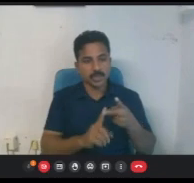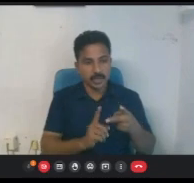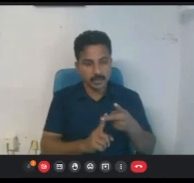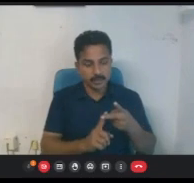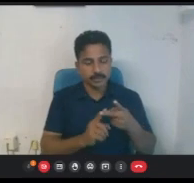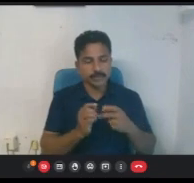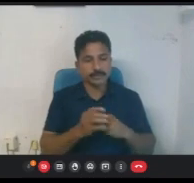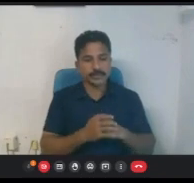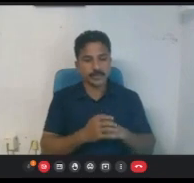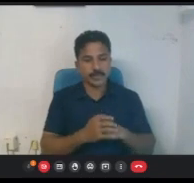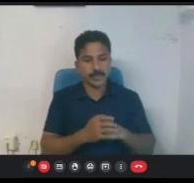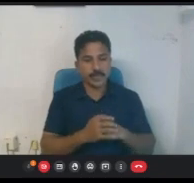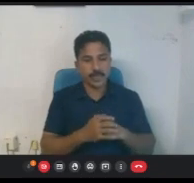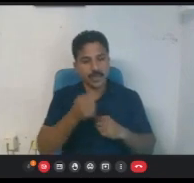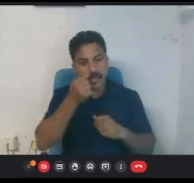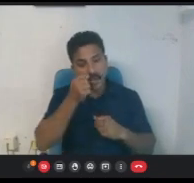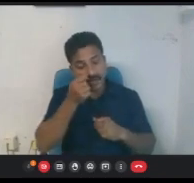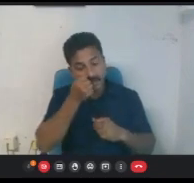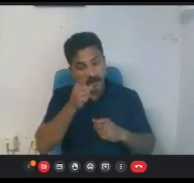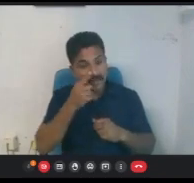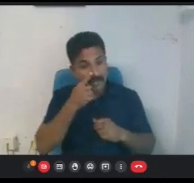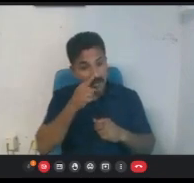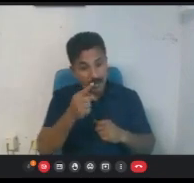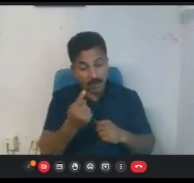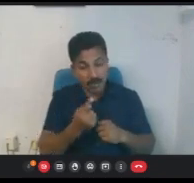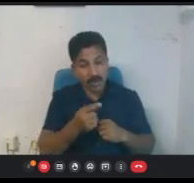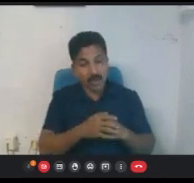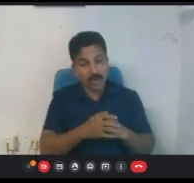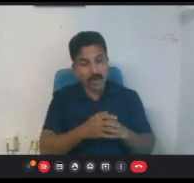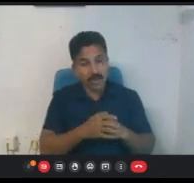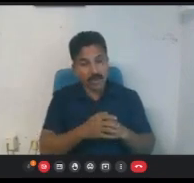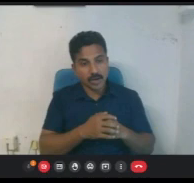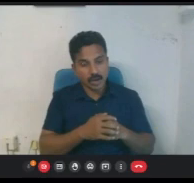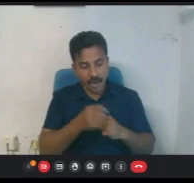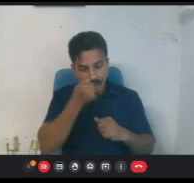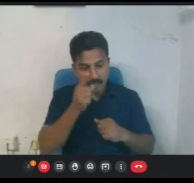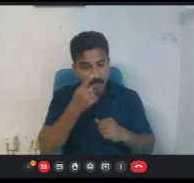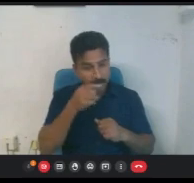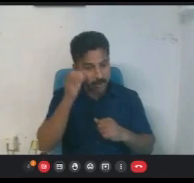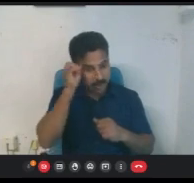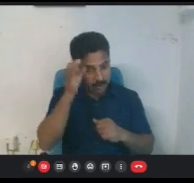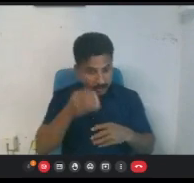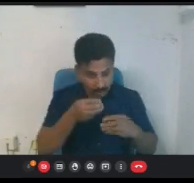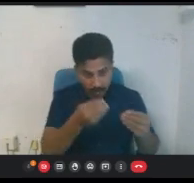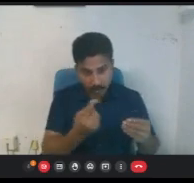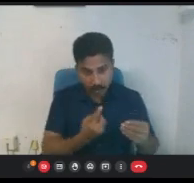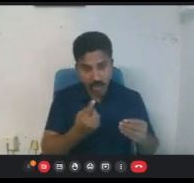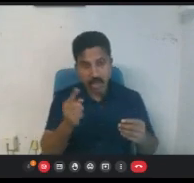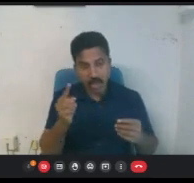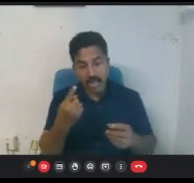രക്ഷിതാക്കളെ അല്ല ആദ്യമായിട്ട് രക്ഷിതാക്കളെ ബോധവൽക്കരിക്കുന്നതിനു ഉപരിയായിട്ട് ഇവിടുത്തെ